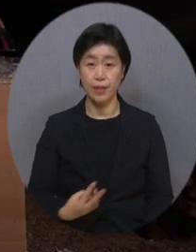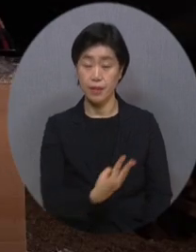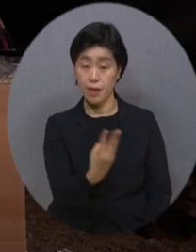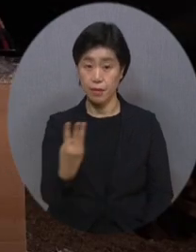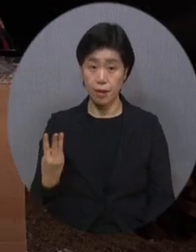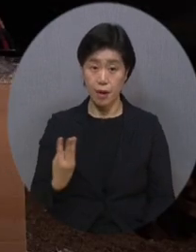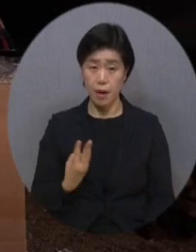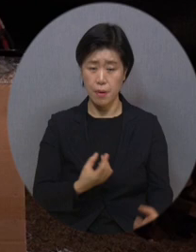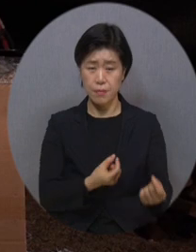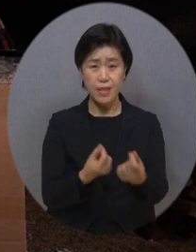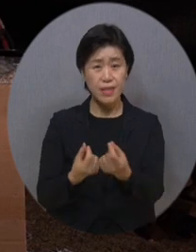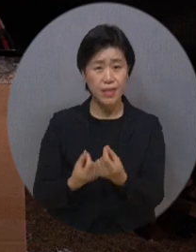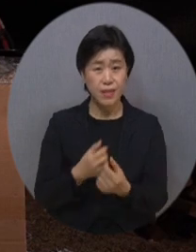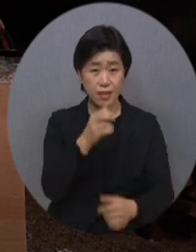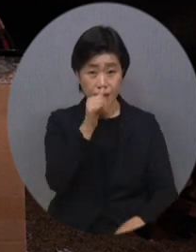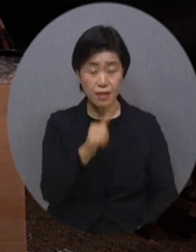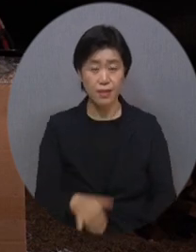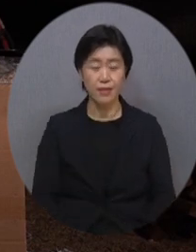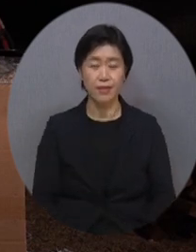사람이 공통점이 있다.